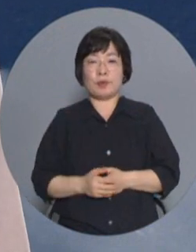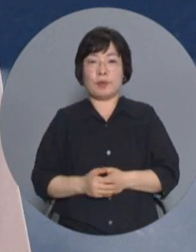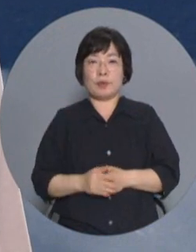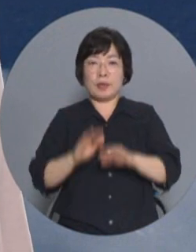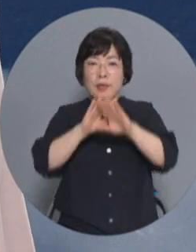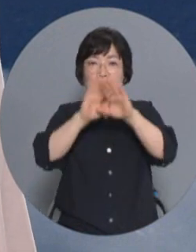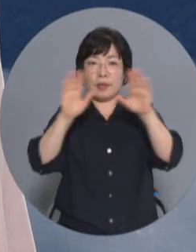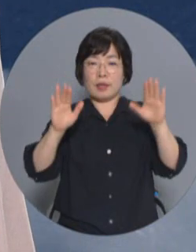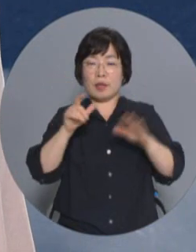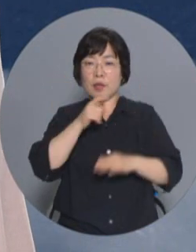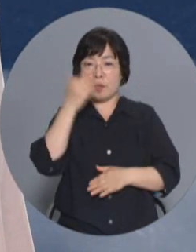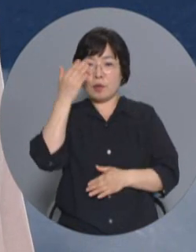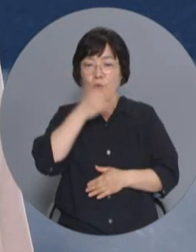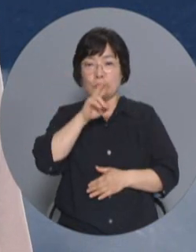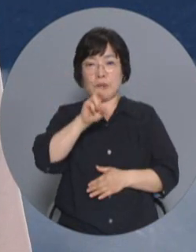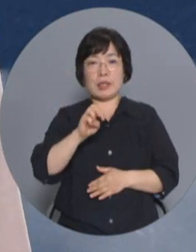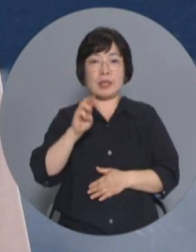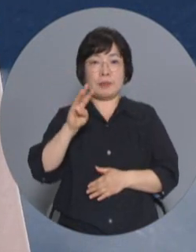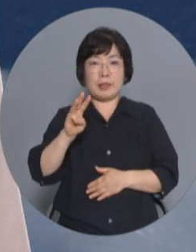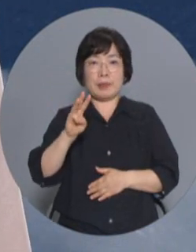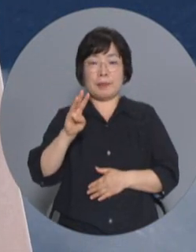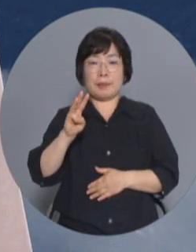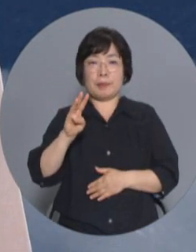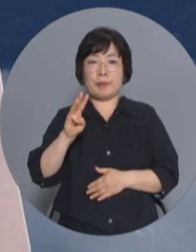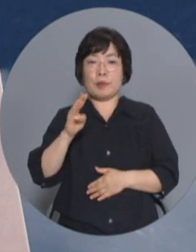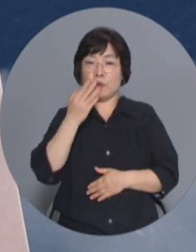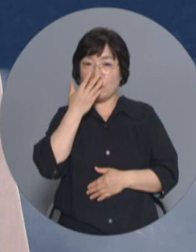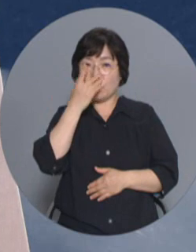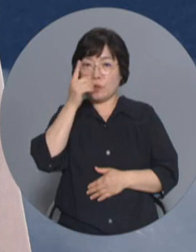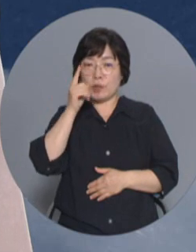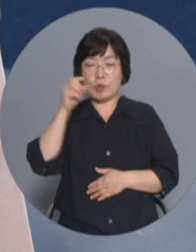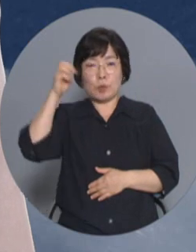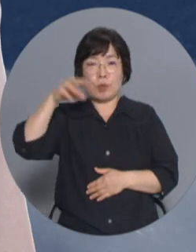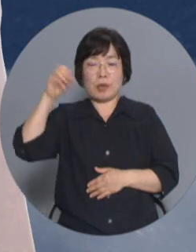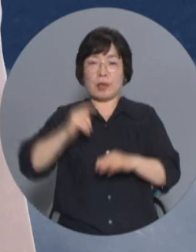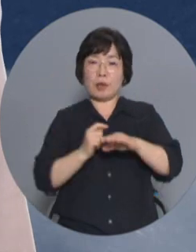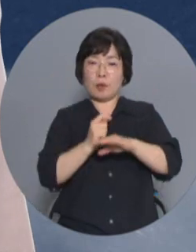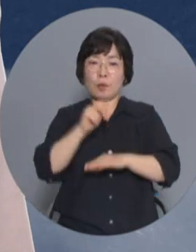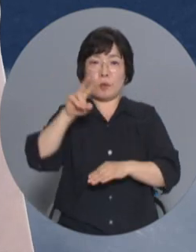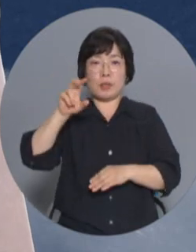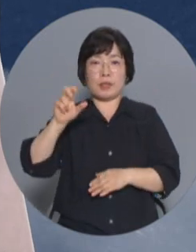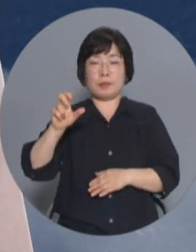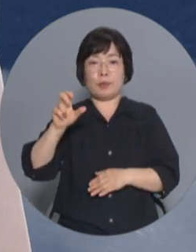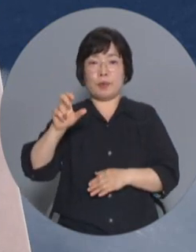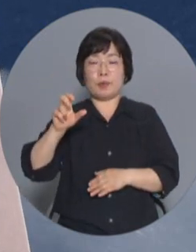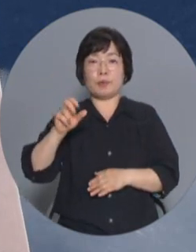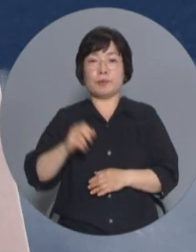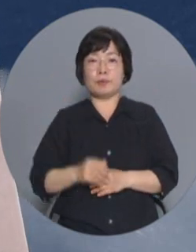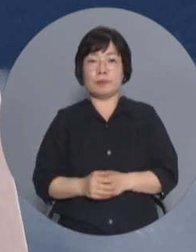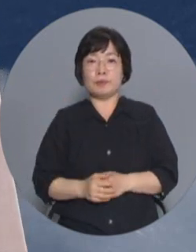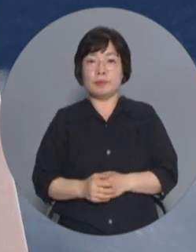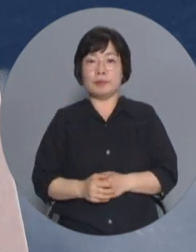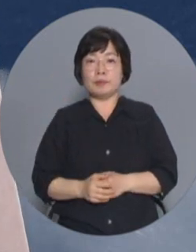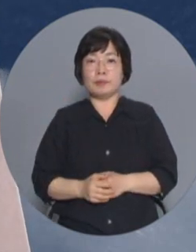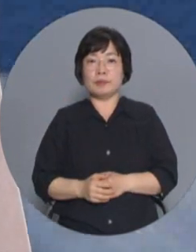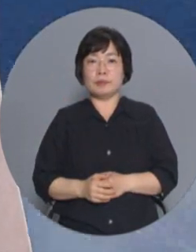한낮 기온은 여수가 23도에 그치겠고요 순천 광향 고흥은 25도 전망됩니다